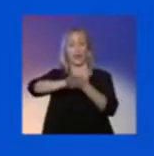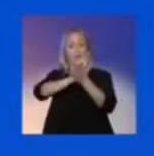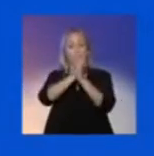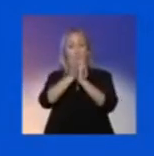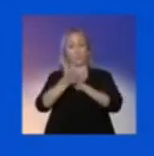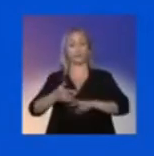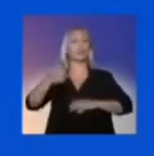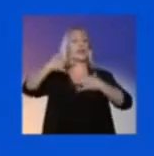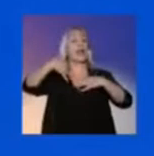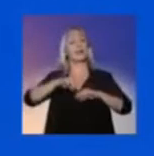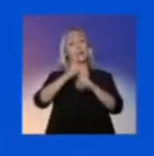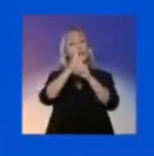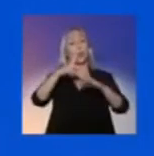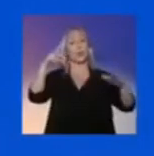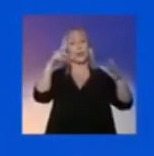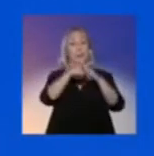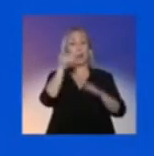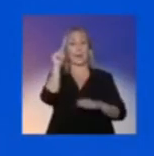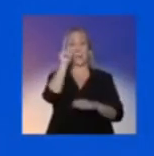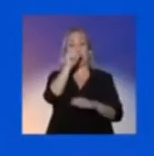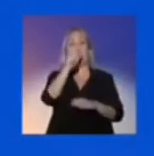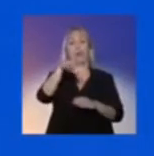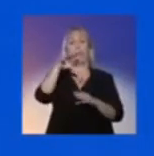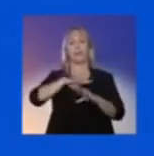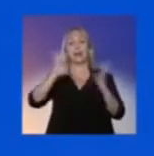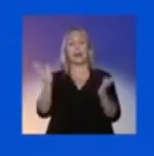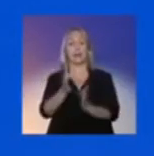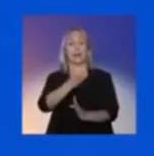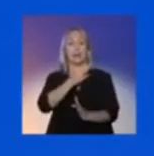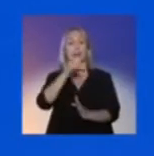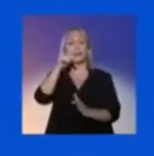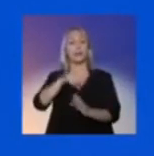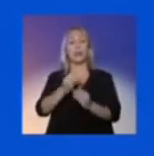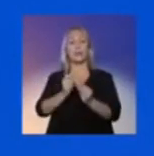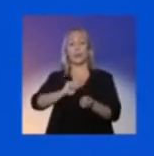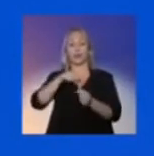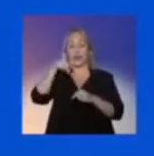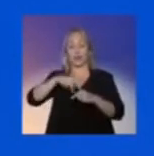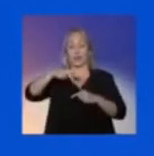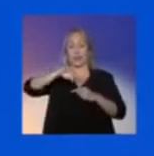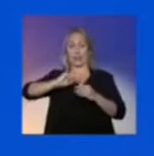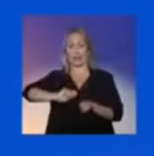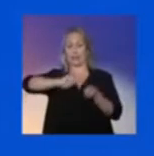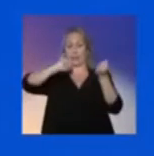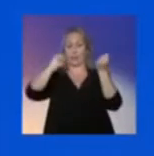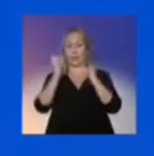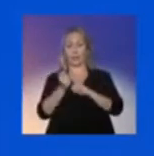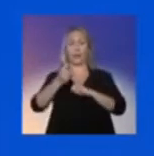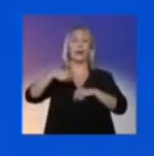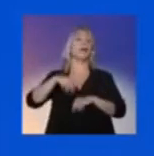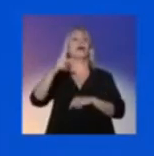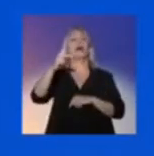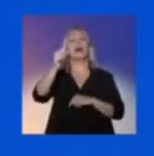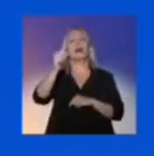ένα ταμείο το οποίο θα μας επιτρέψει να έχουμε πρόσβαση σε πόρους για να μπορέσουμε να δρομολογήσουμε αυτή τη μετάβαση και μέσα με πολύ στενή επαφή με τον Γιώργο τον Κασαπίδη,